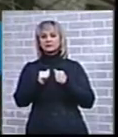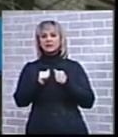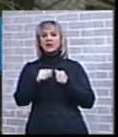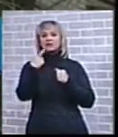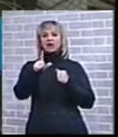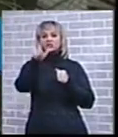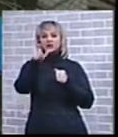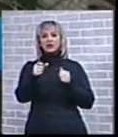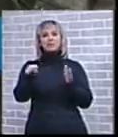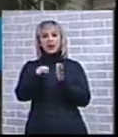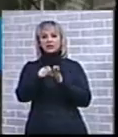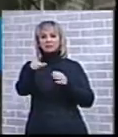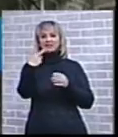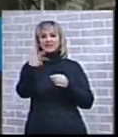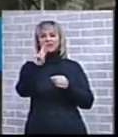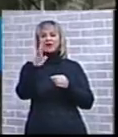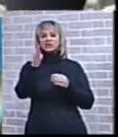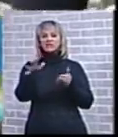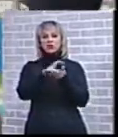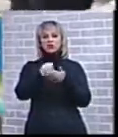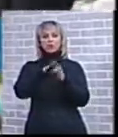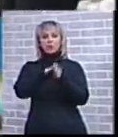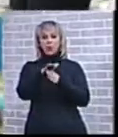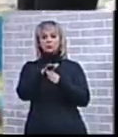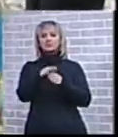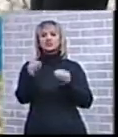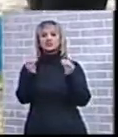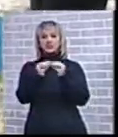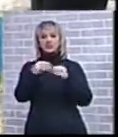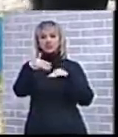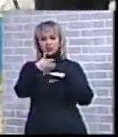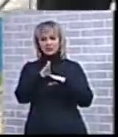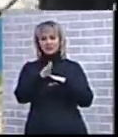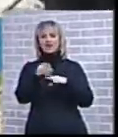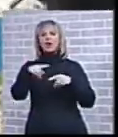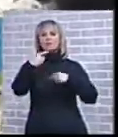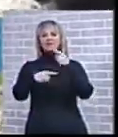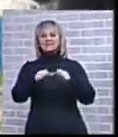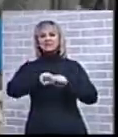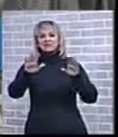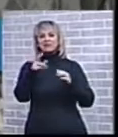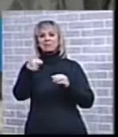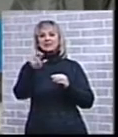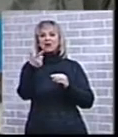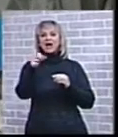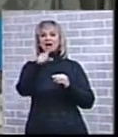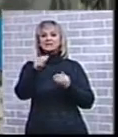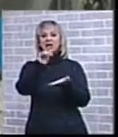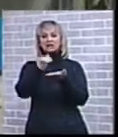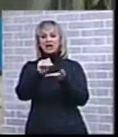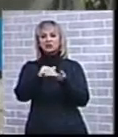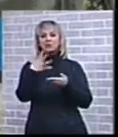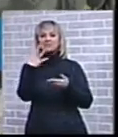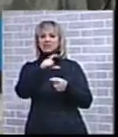Два человека погибли, три квартиры разрушены полностью, 10 частично. Последствия взрыва бытового газа в